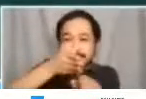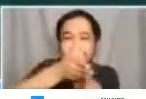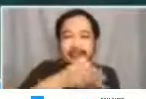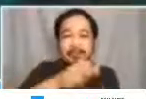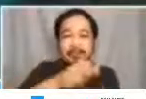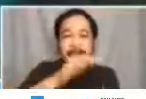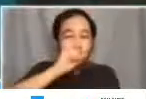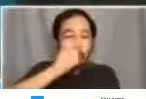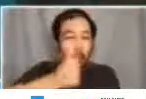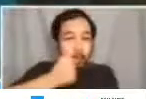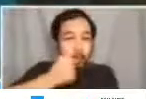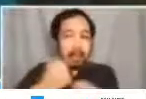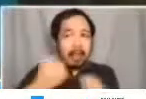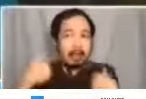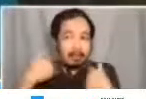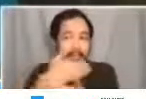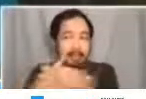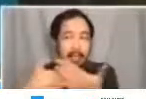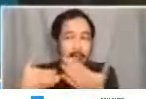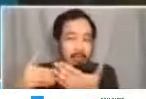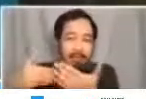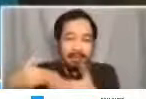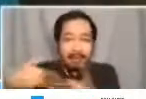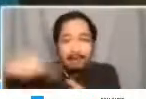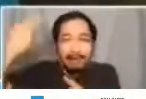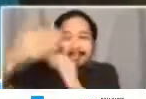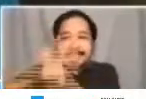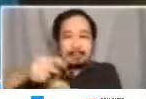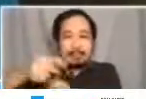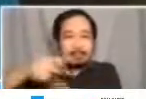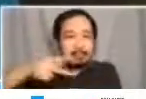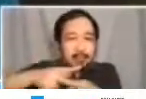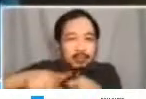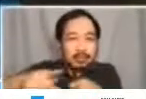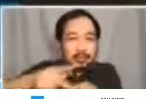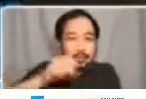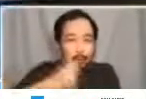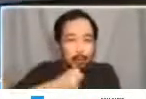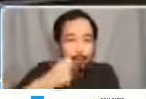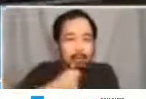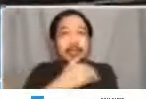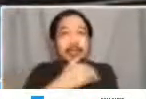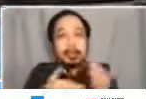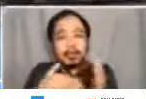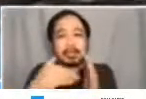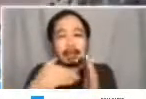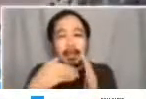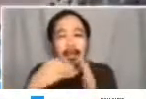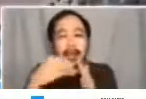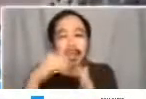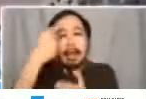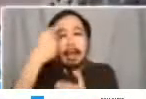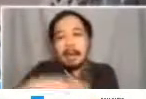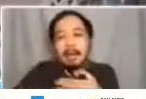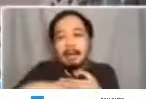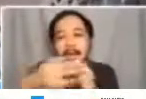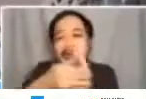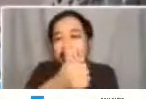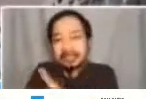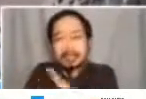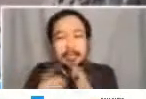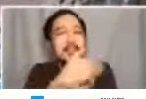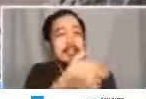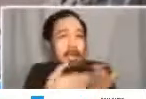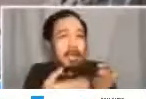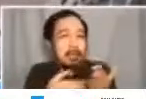na binigay ng gobyerno ng Morocco. So as of now, we have not received any report na may Pilipino